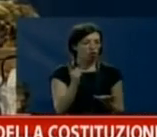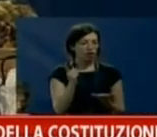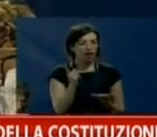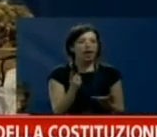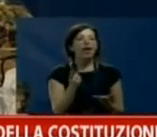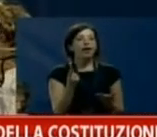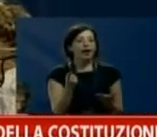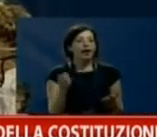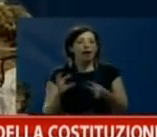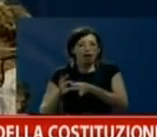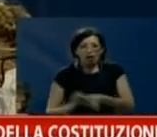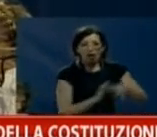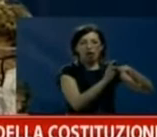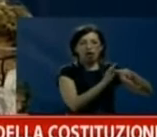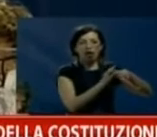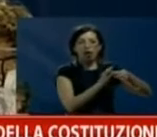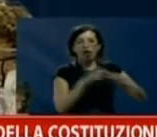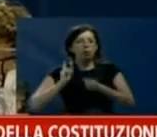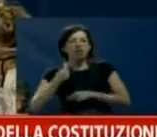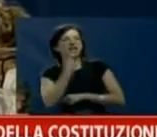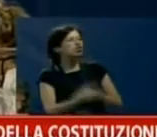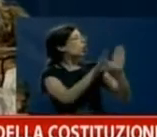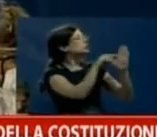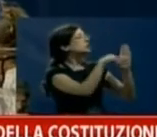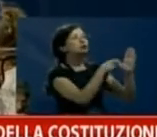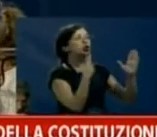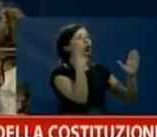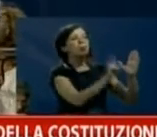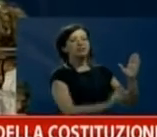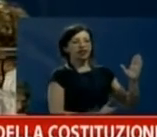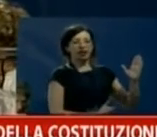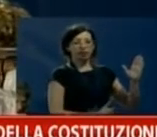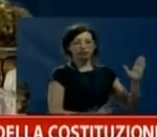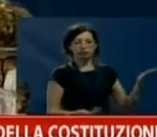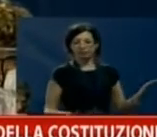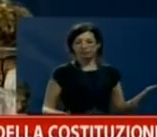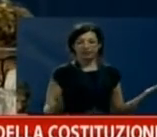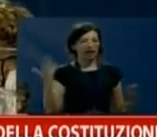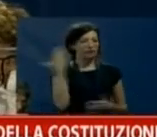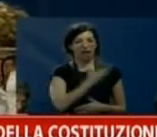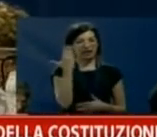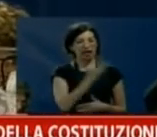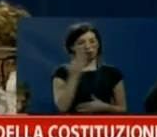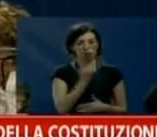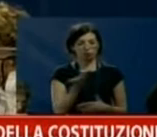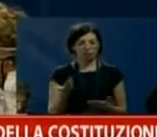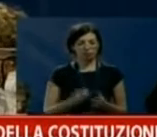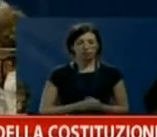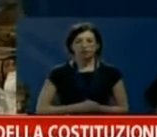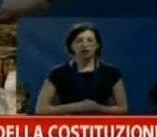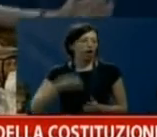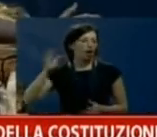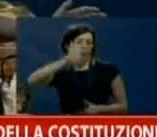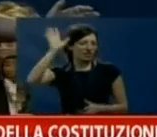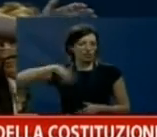proprie responsabilità, anche quando si dice ma non ha sufficienti poteri il Presidente del